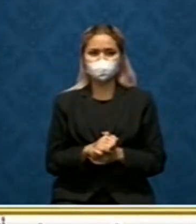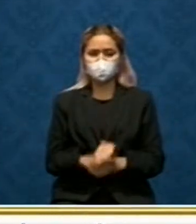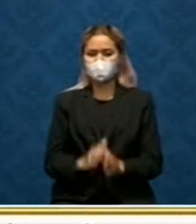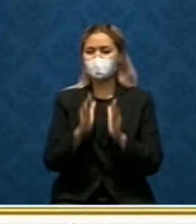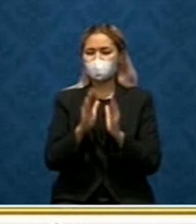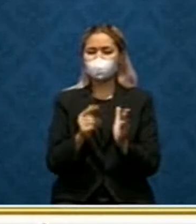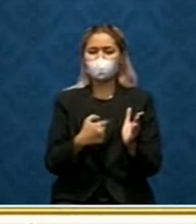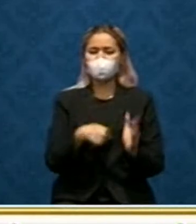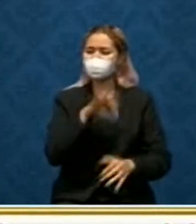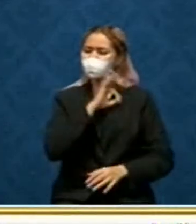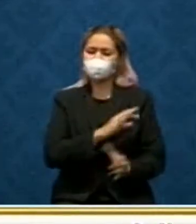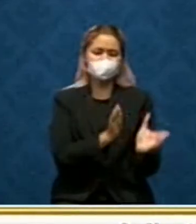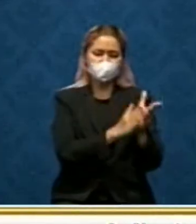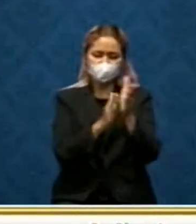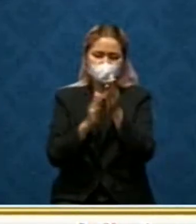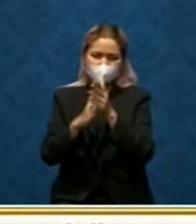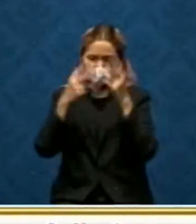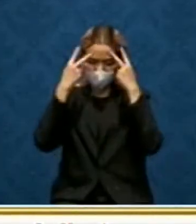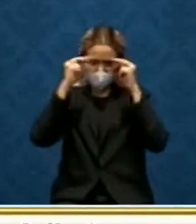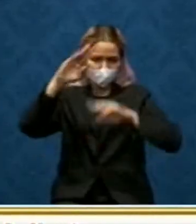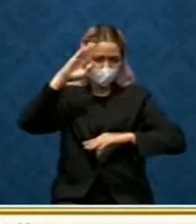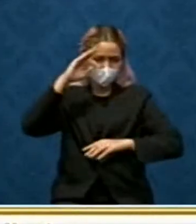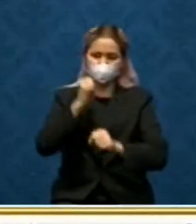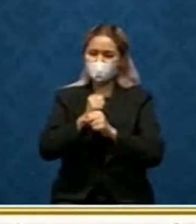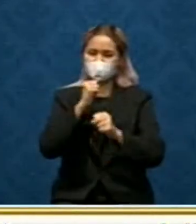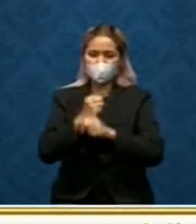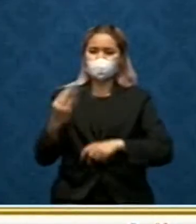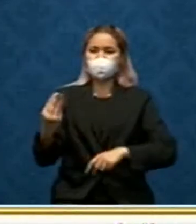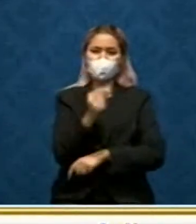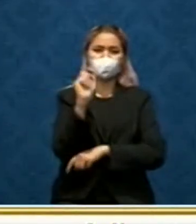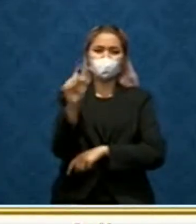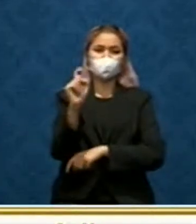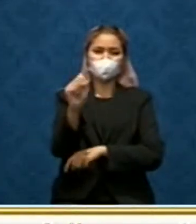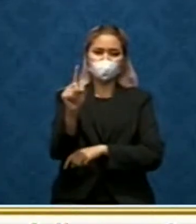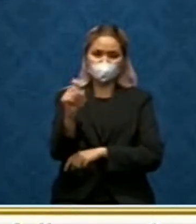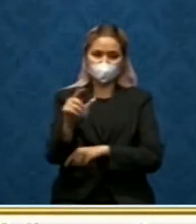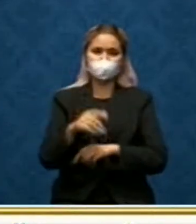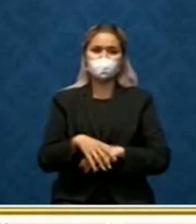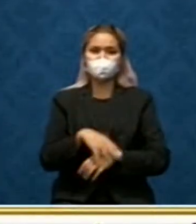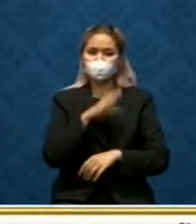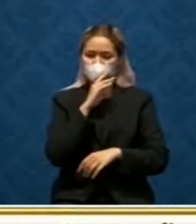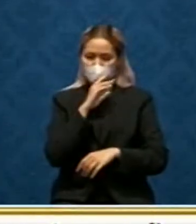มเร็วมากทสังแเยfrei เป มเทยด